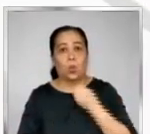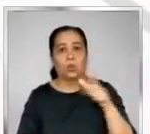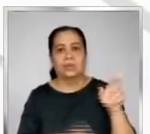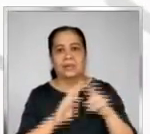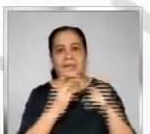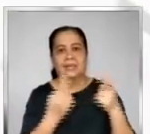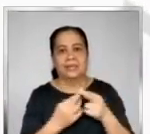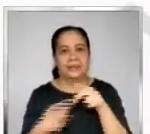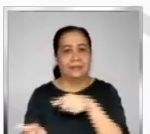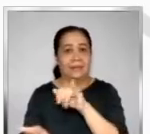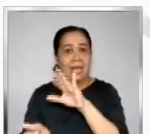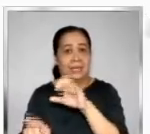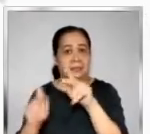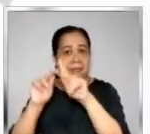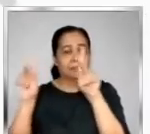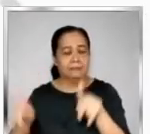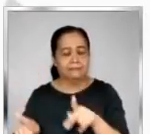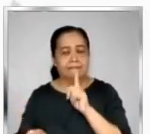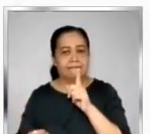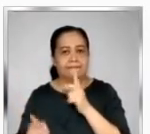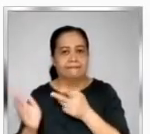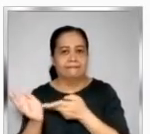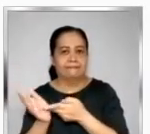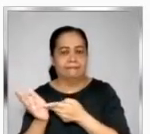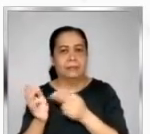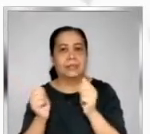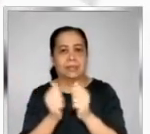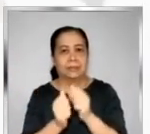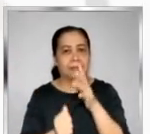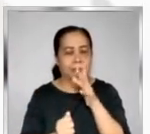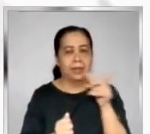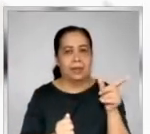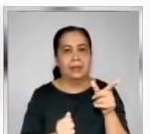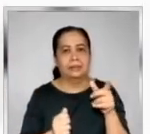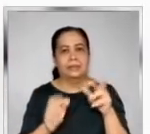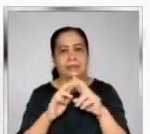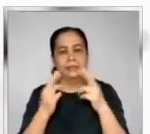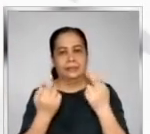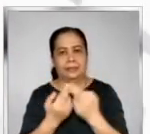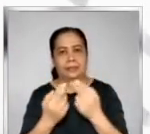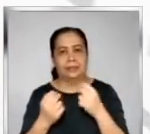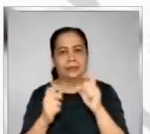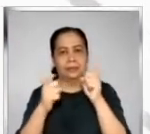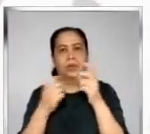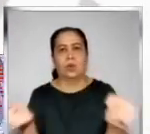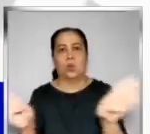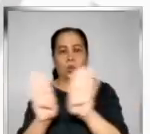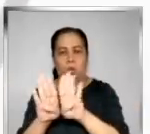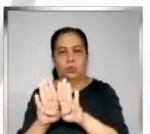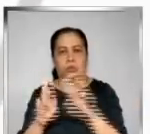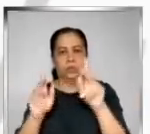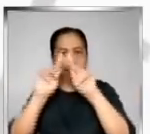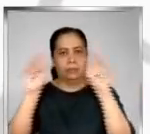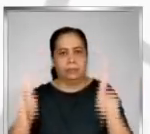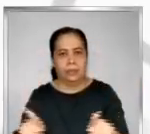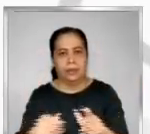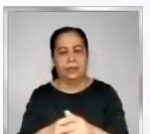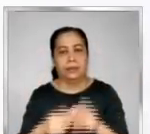planta kabilang na yung kanyang ina. Agad na rin itinag-utos ang pagsasara sa planta. Narito ang payag ni Mayor